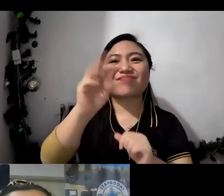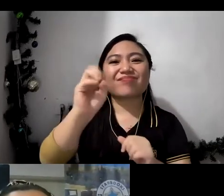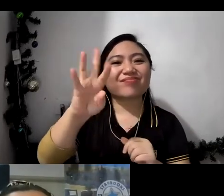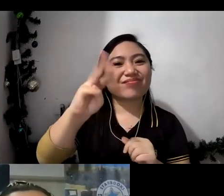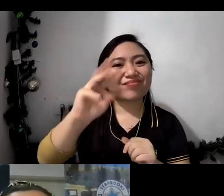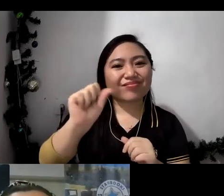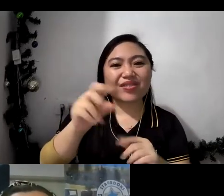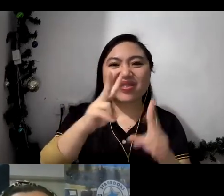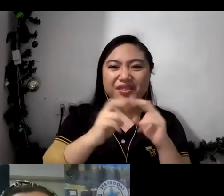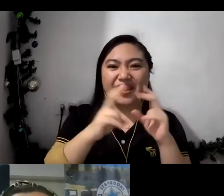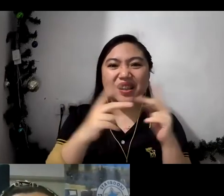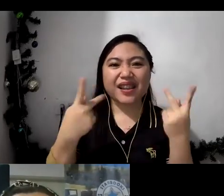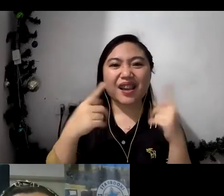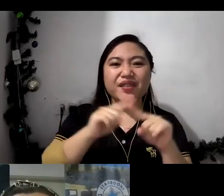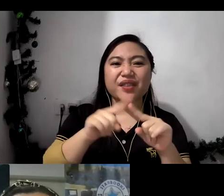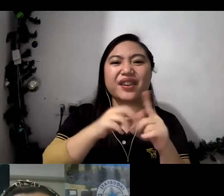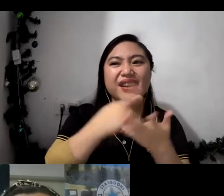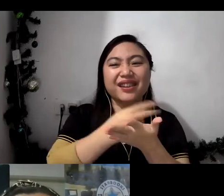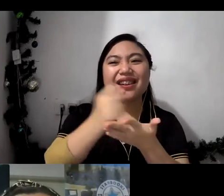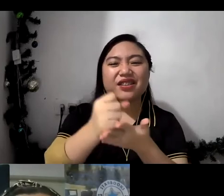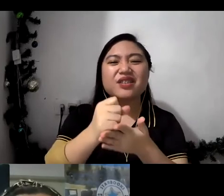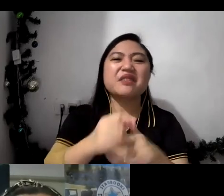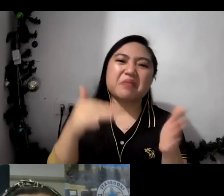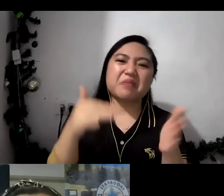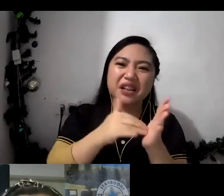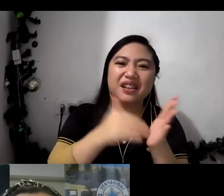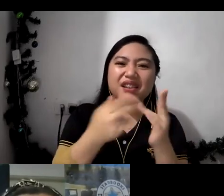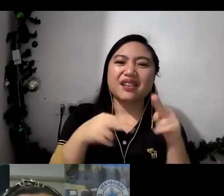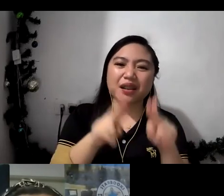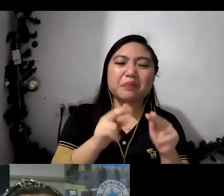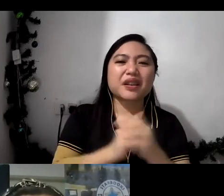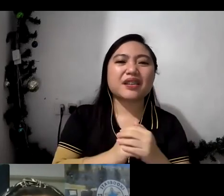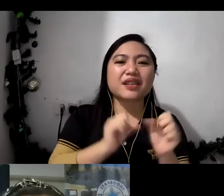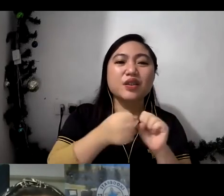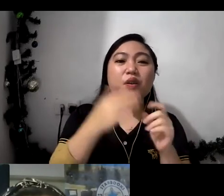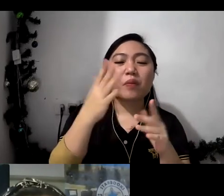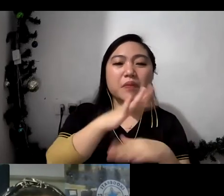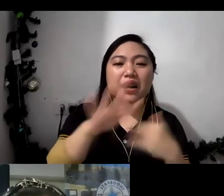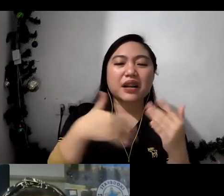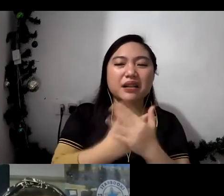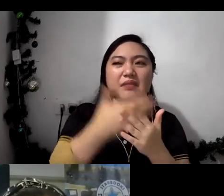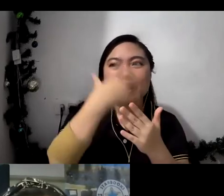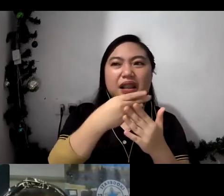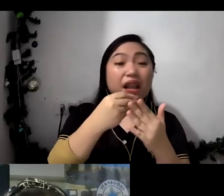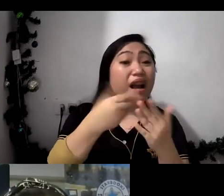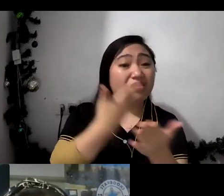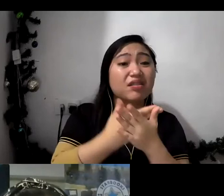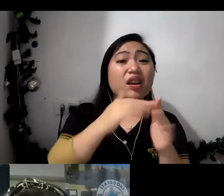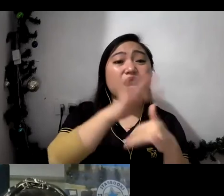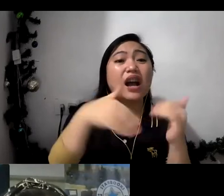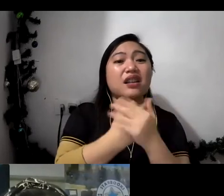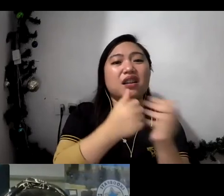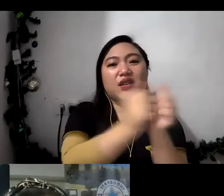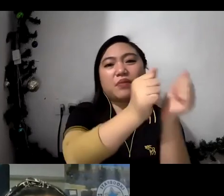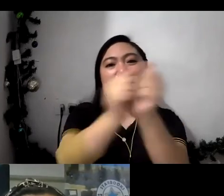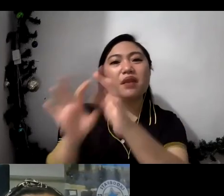kahit ka magkaroon ng ibang relasyon, ganyan na naman yung mangyayari. No? Kaya importante sama-sama tayong nagtatrabaho to change